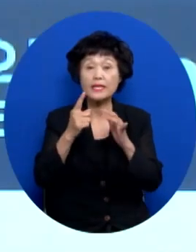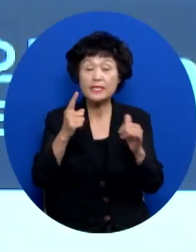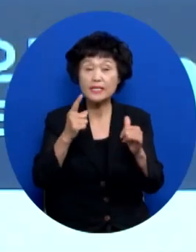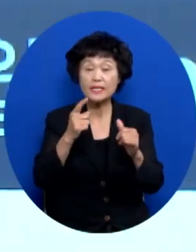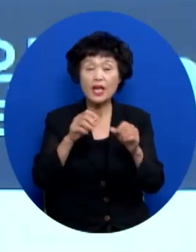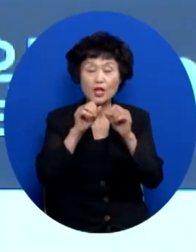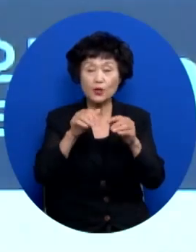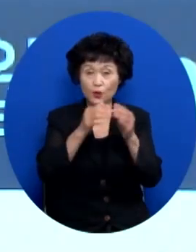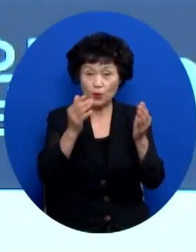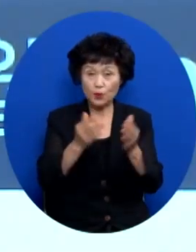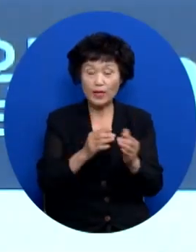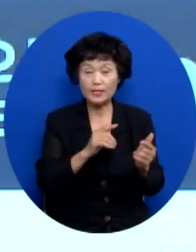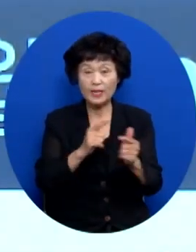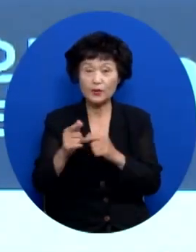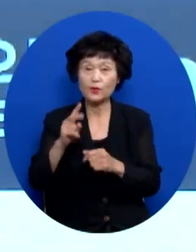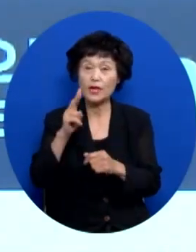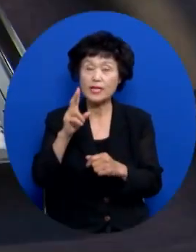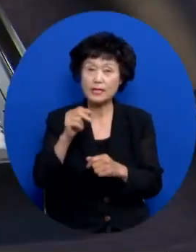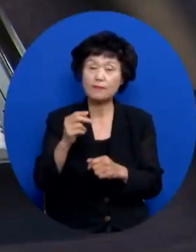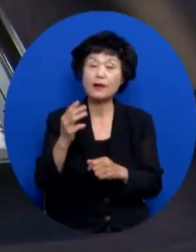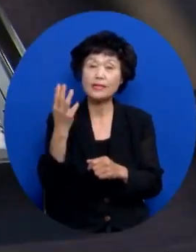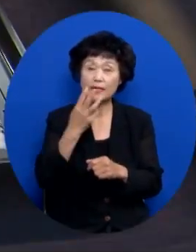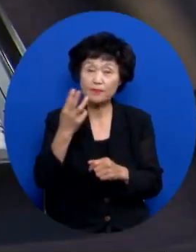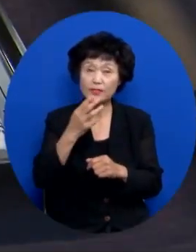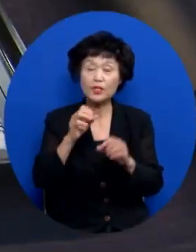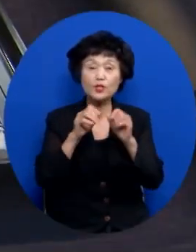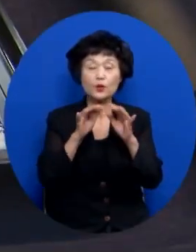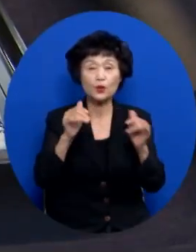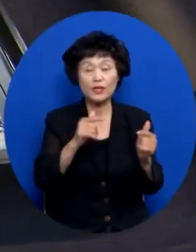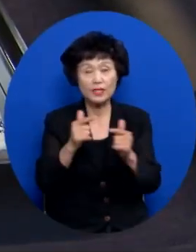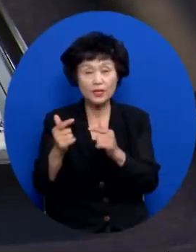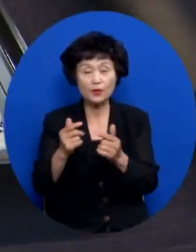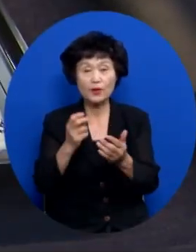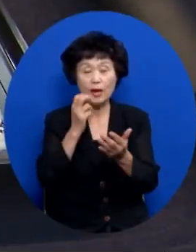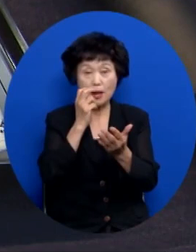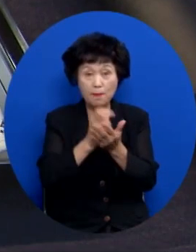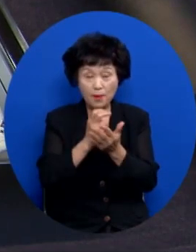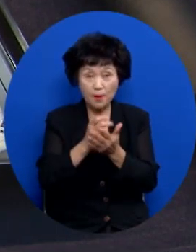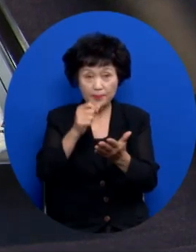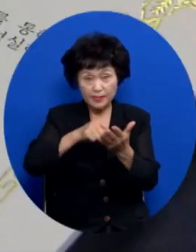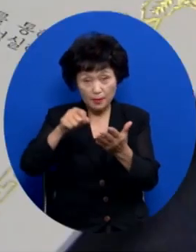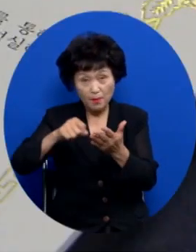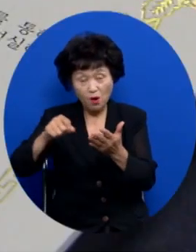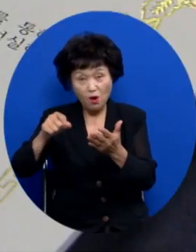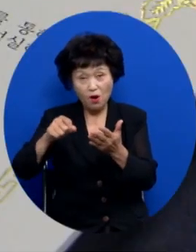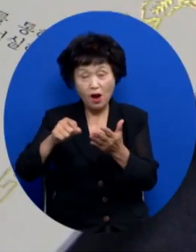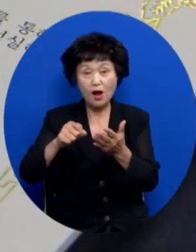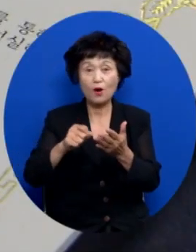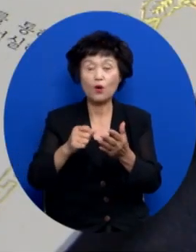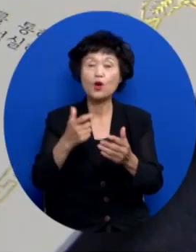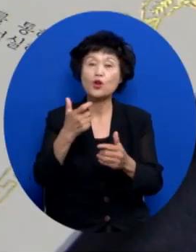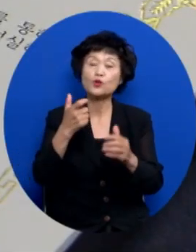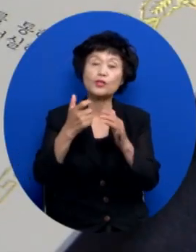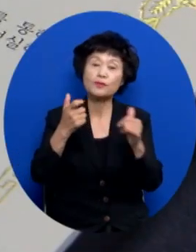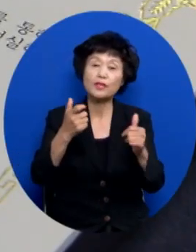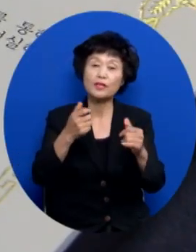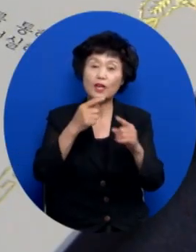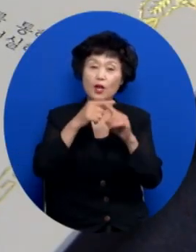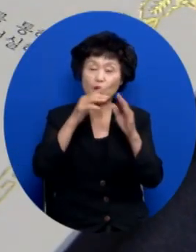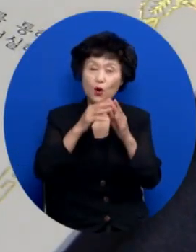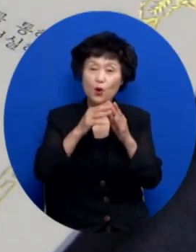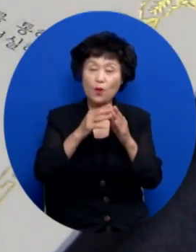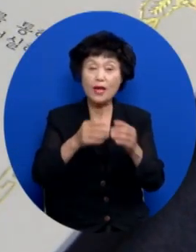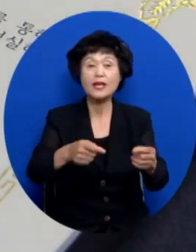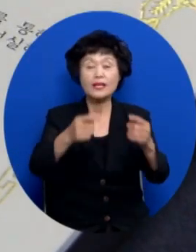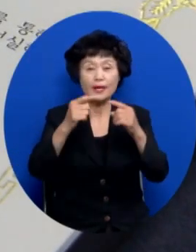선교단체와 현장 선교사 2만 3천 명의 입법 서명 운동을 공지하고 이사회 소속 60여 개 교회의 참여도